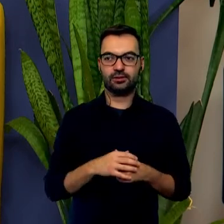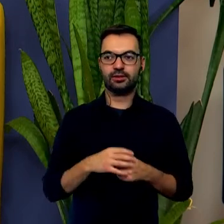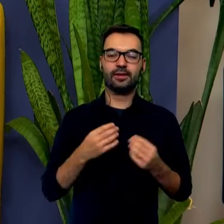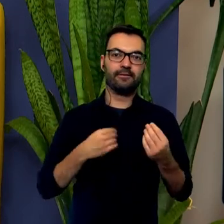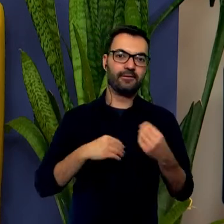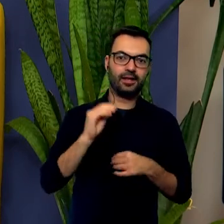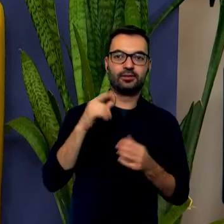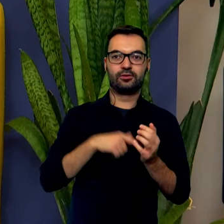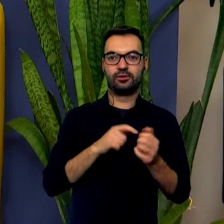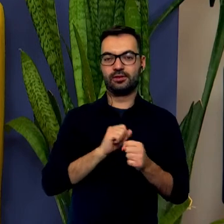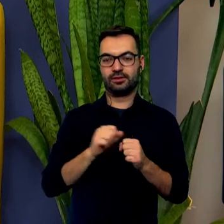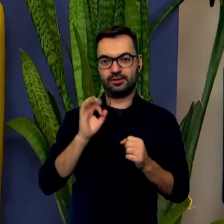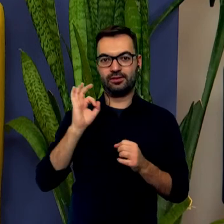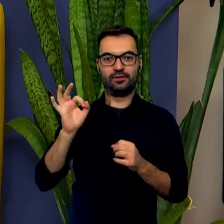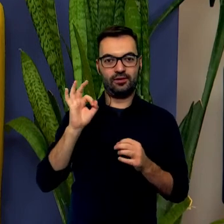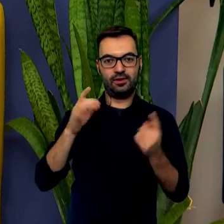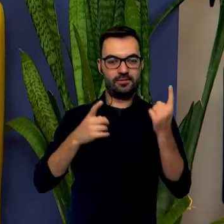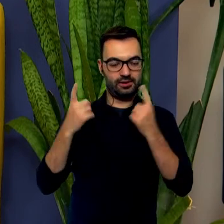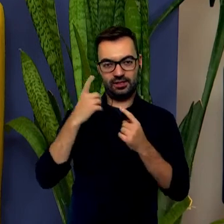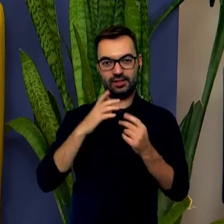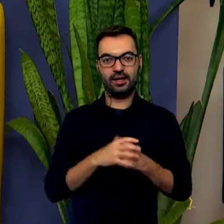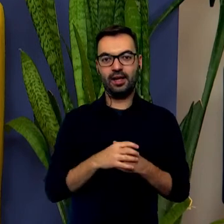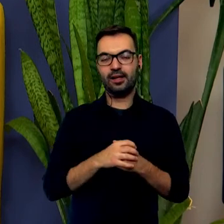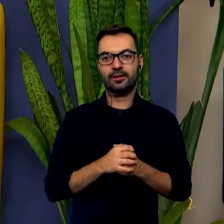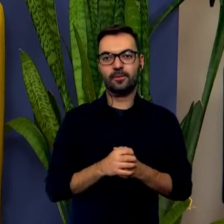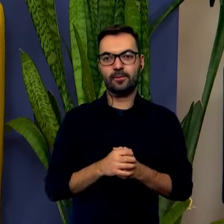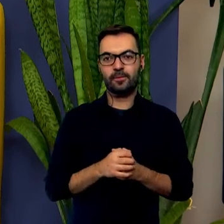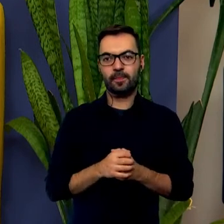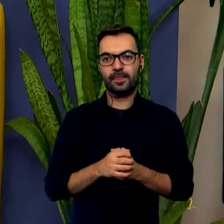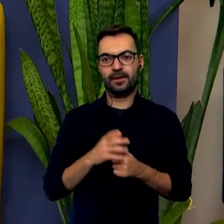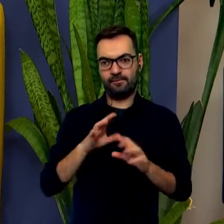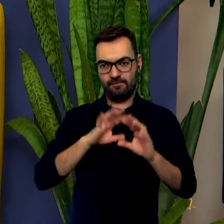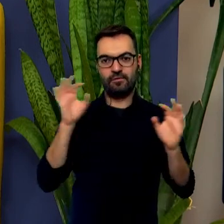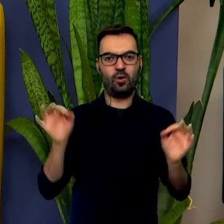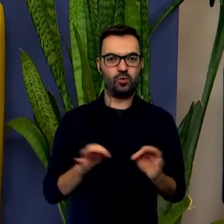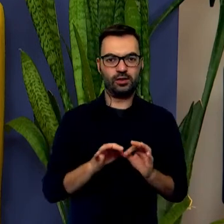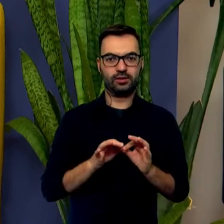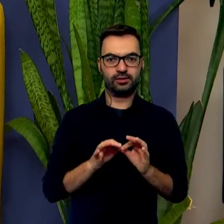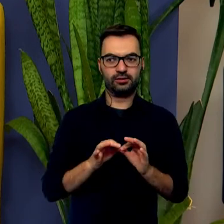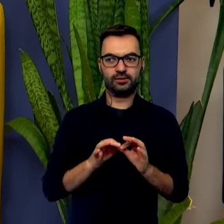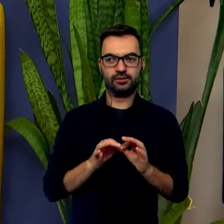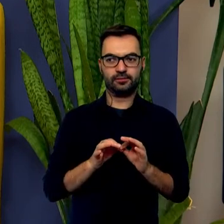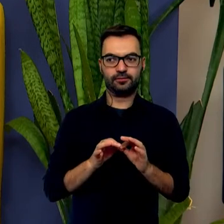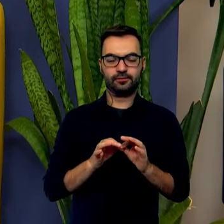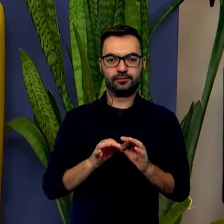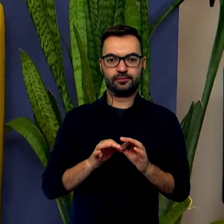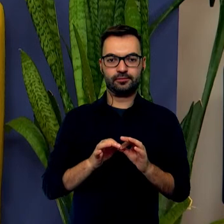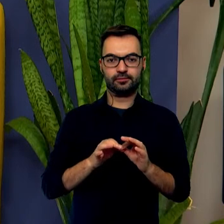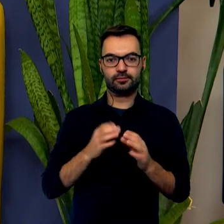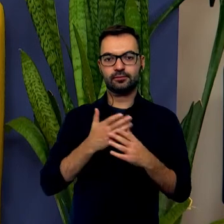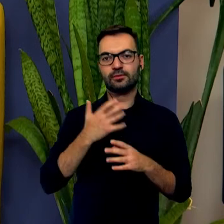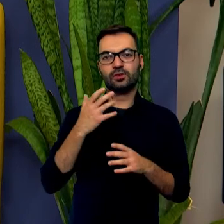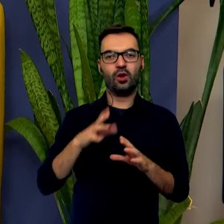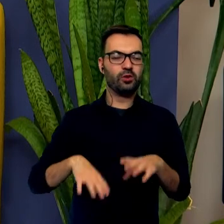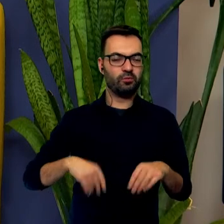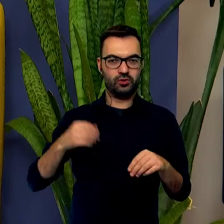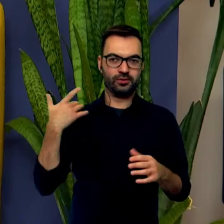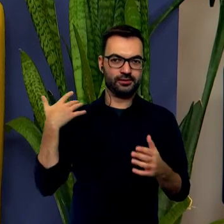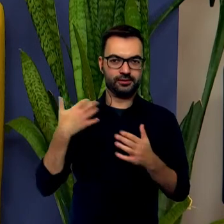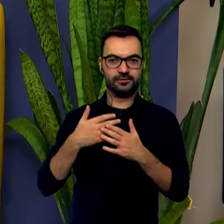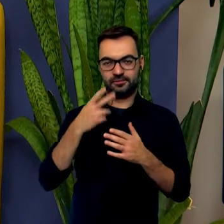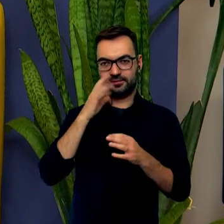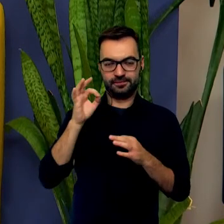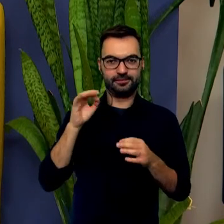dowiedzieć więcej i że to jest właśnie takie twoje podejście, ale właściwie też pod każdym względem od bardzo wczesnych lat.